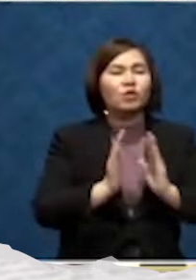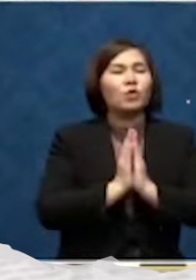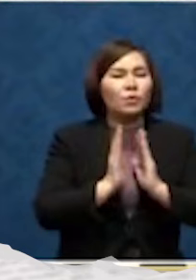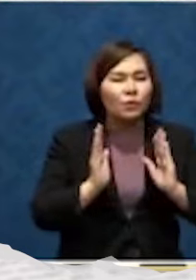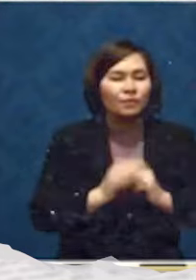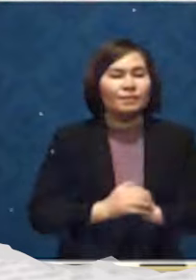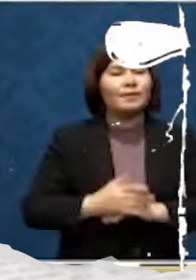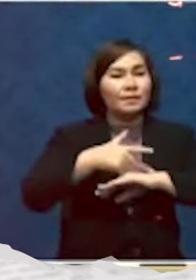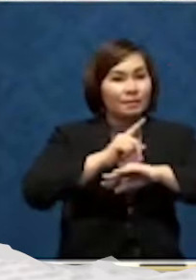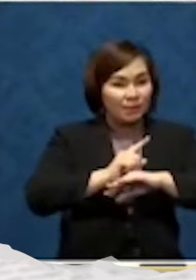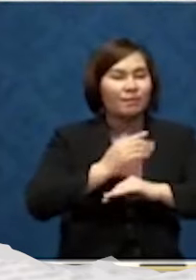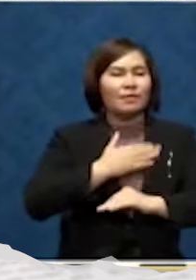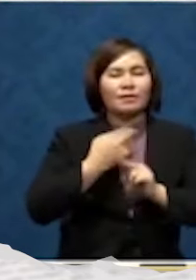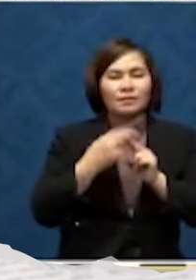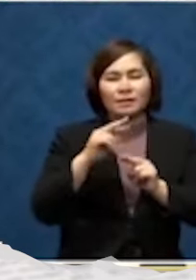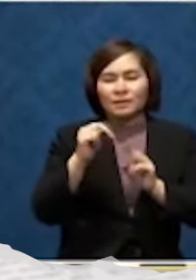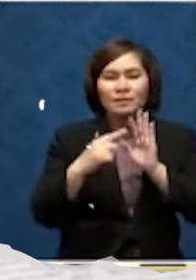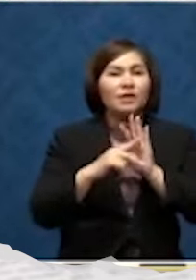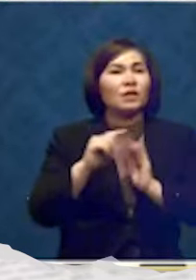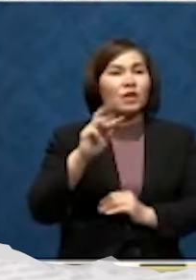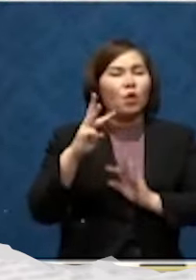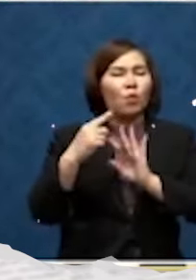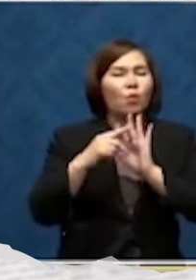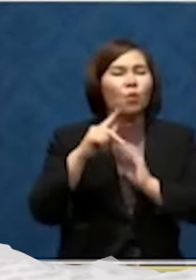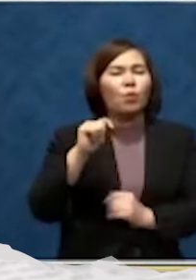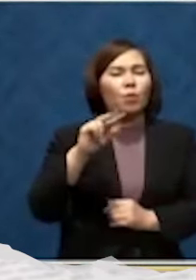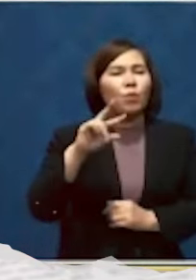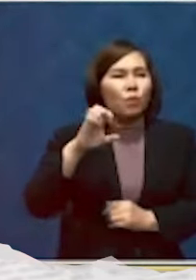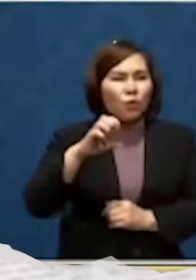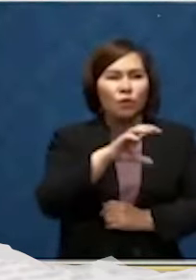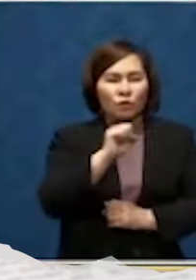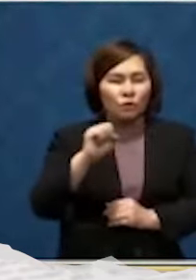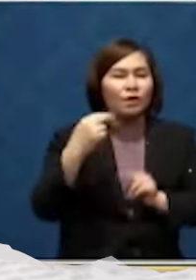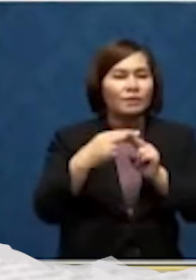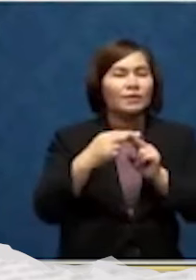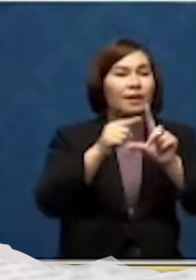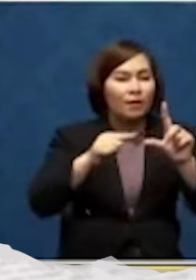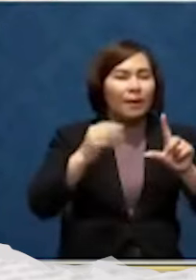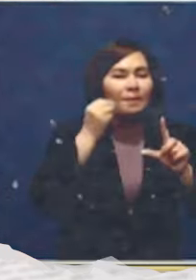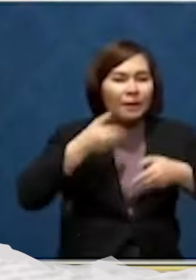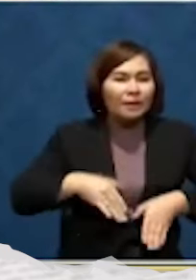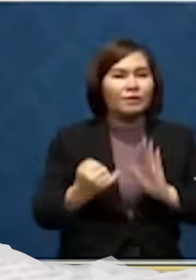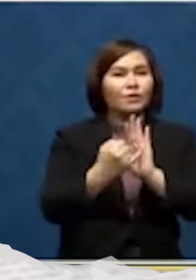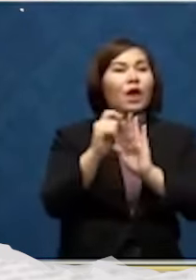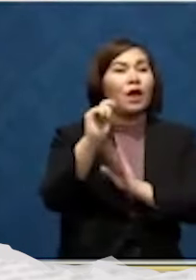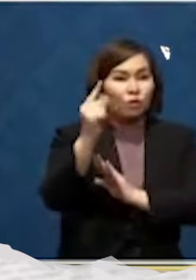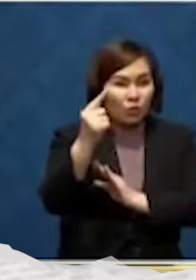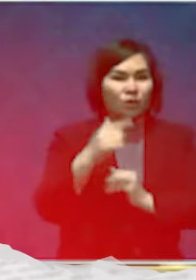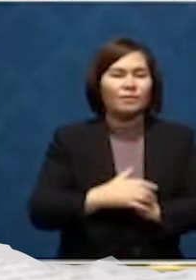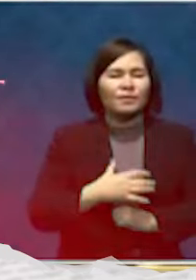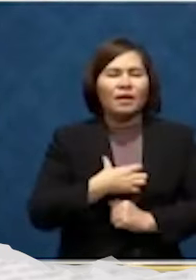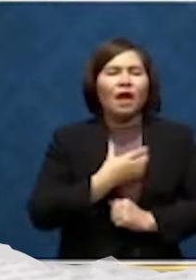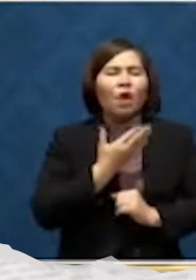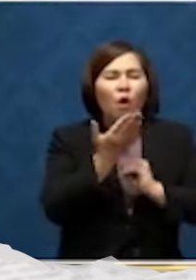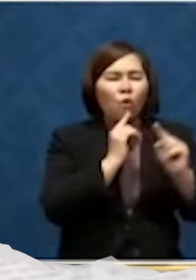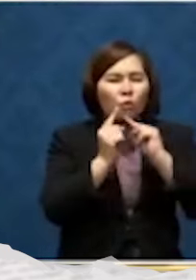ท่านประธานที่เคารพผมณัฐวุฒิบัวประทุมผู้แทนราษฎรแบบบัญชีรายชื่อพรรคก้าวไกลคนจังหวัดอ่างทองครับผมขออนุญาตหารือท่าน